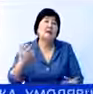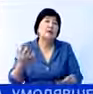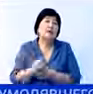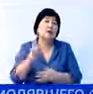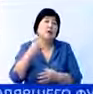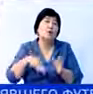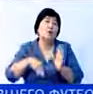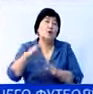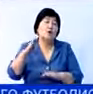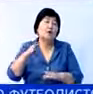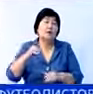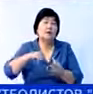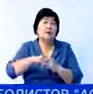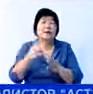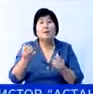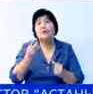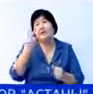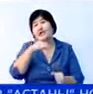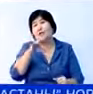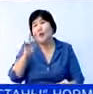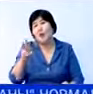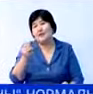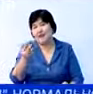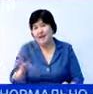лучших палуанов и получил 3 миллиона тенге.